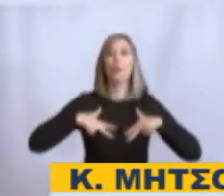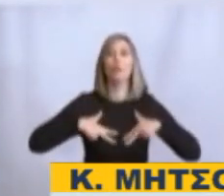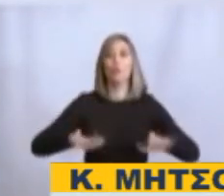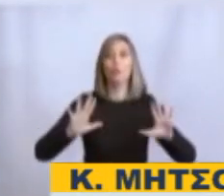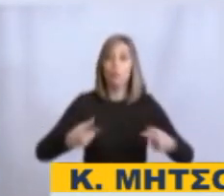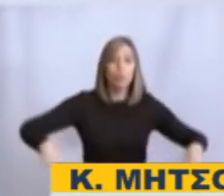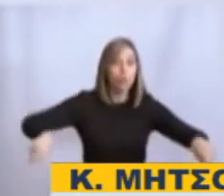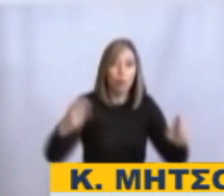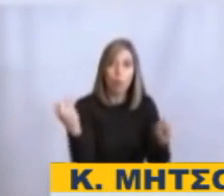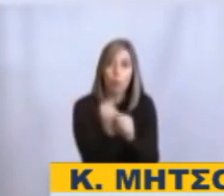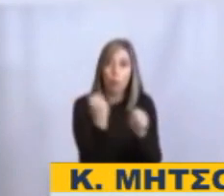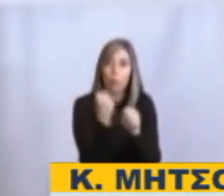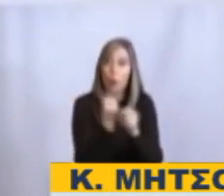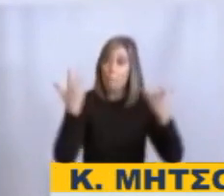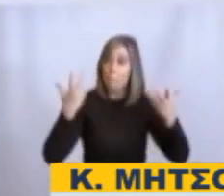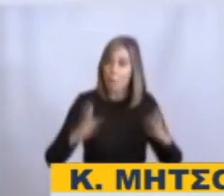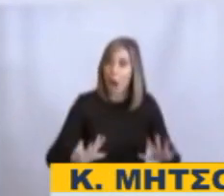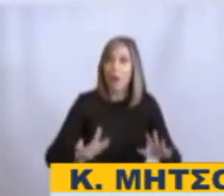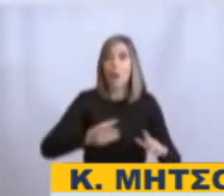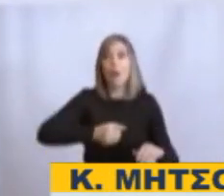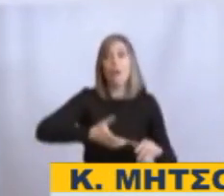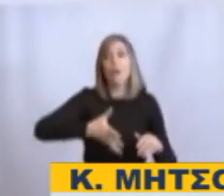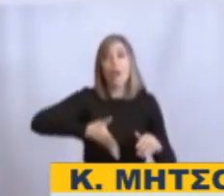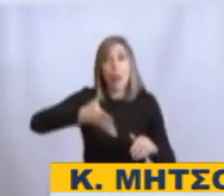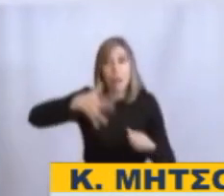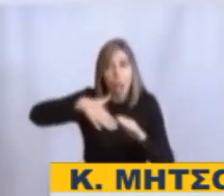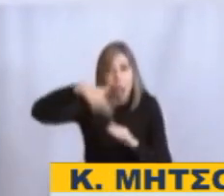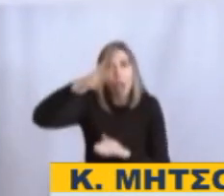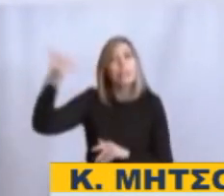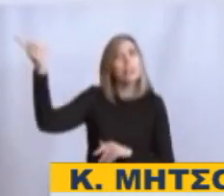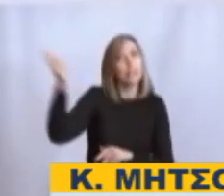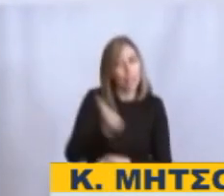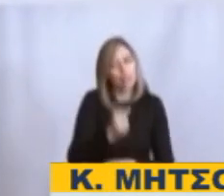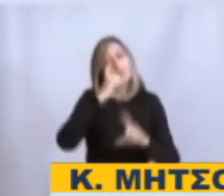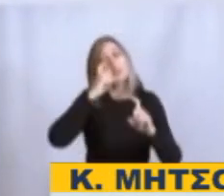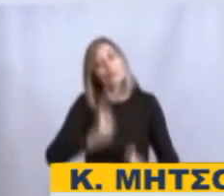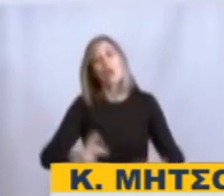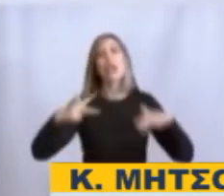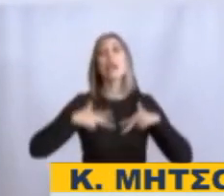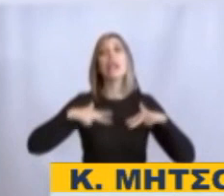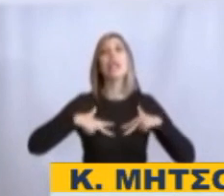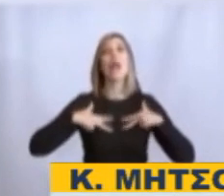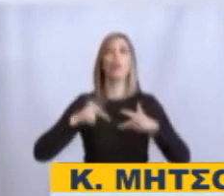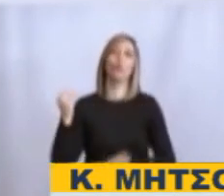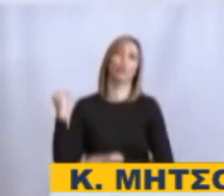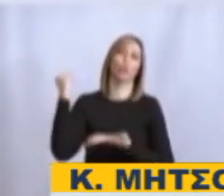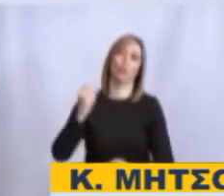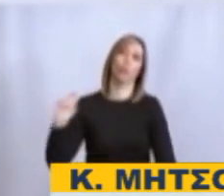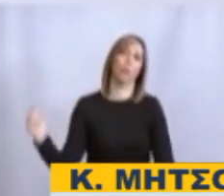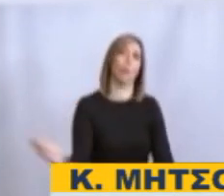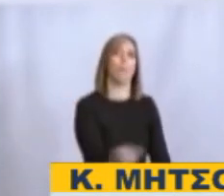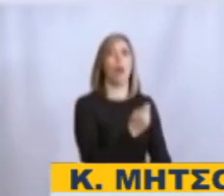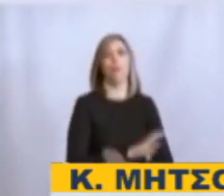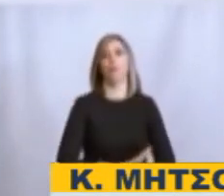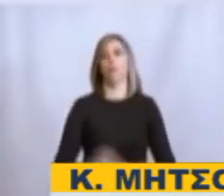στομότερο δυνατόν. Δεν νομίζω ότι επ' αυτού μπορεί να υπάρχει οποιαδήποτε διαφορετική άποψη, εκτός